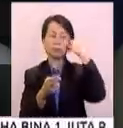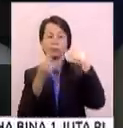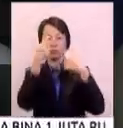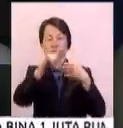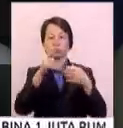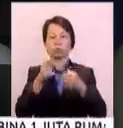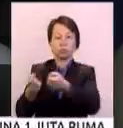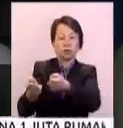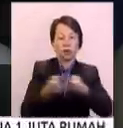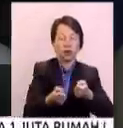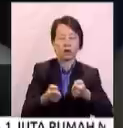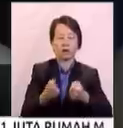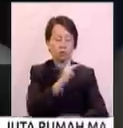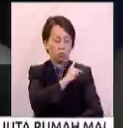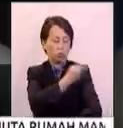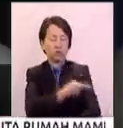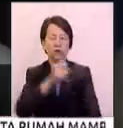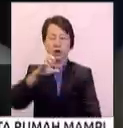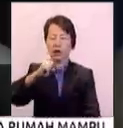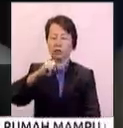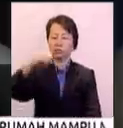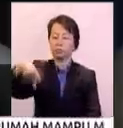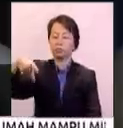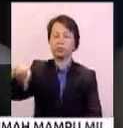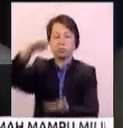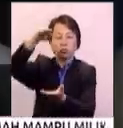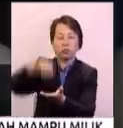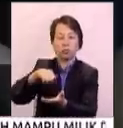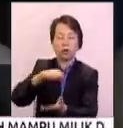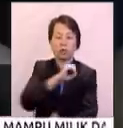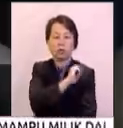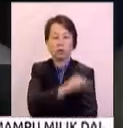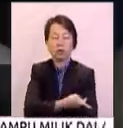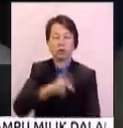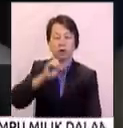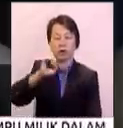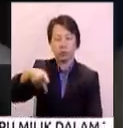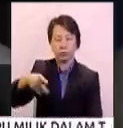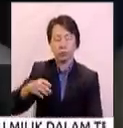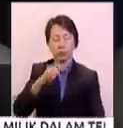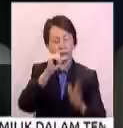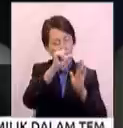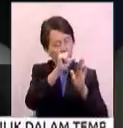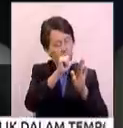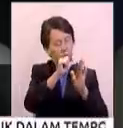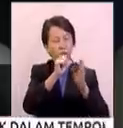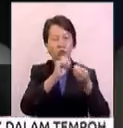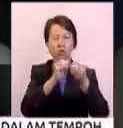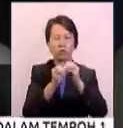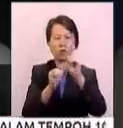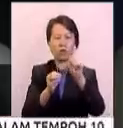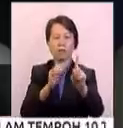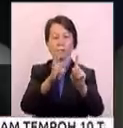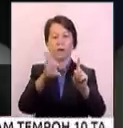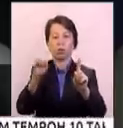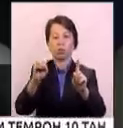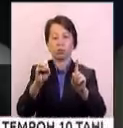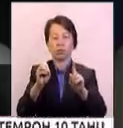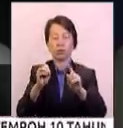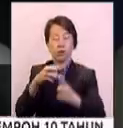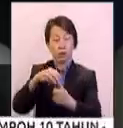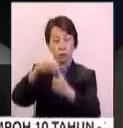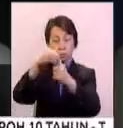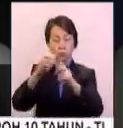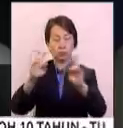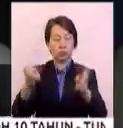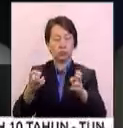menarik kuasa SPP di bawah artikel 140, terutama isu-isu berkaitan dengan